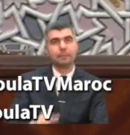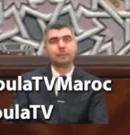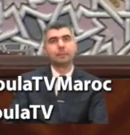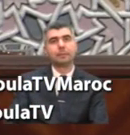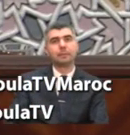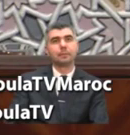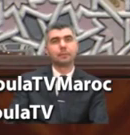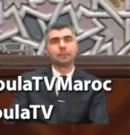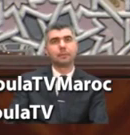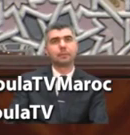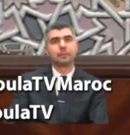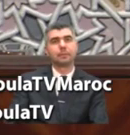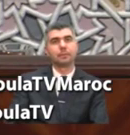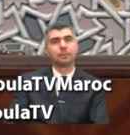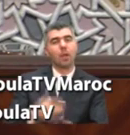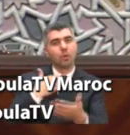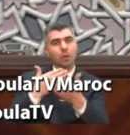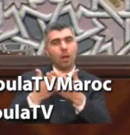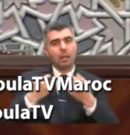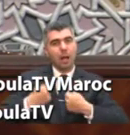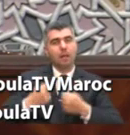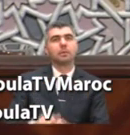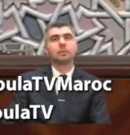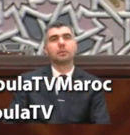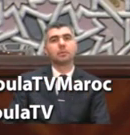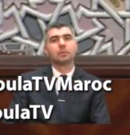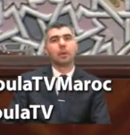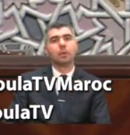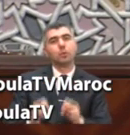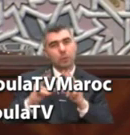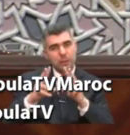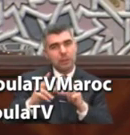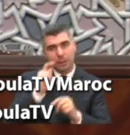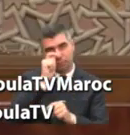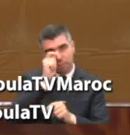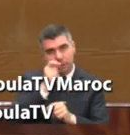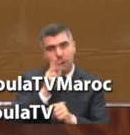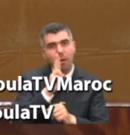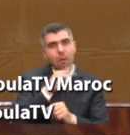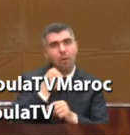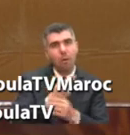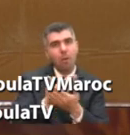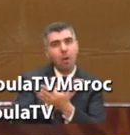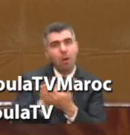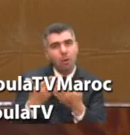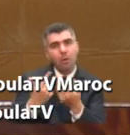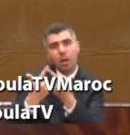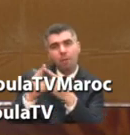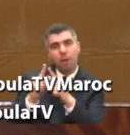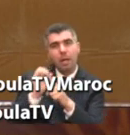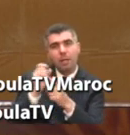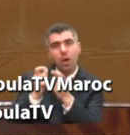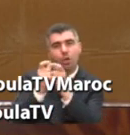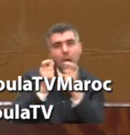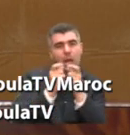محترمه. شكرا سيد الرئيس. اولا نتمم مجهودات الحكومه في مجال ضمان تعزيز تنافسيه القطاع،